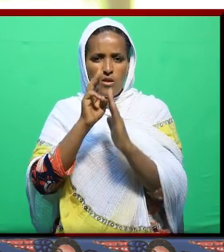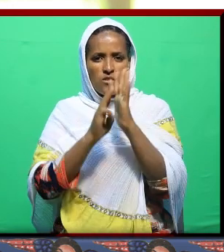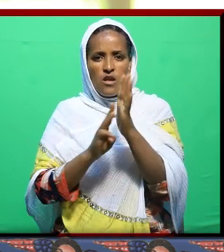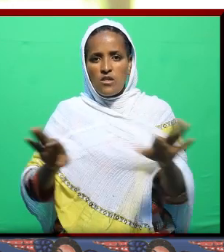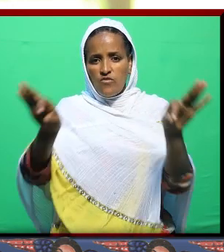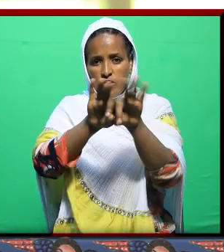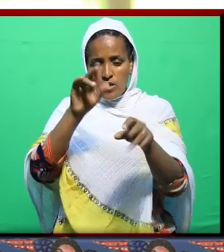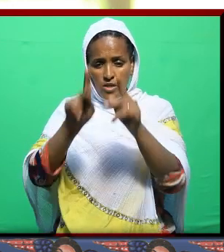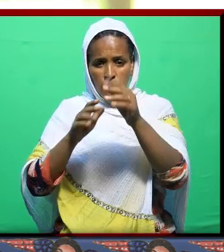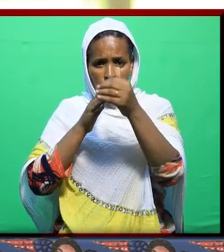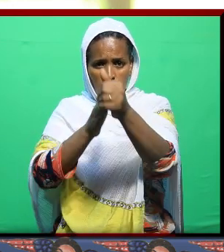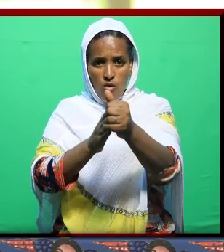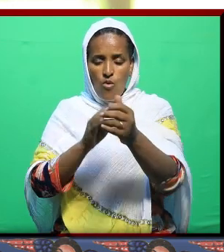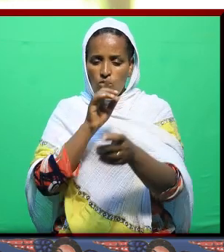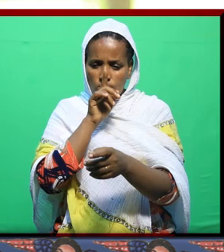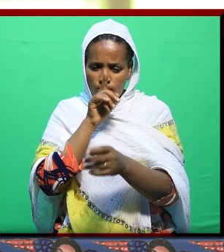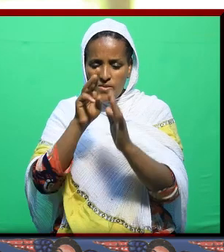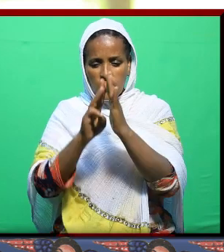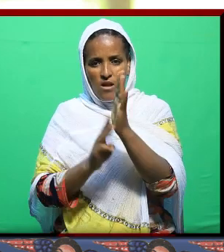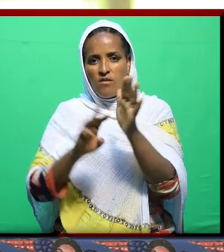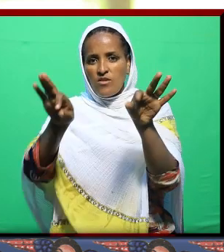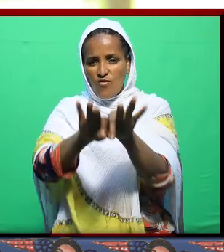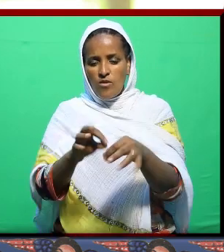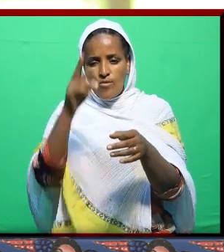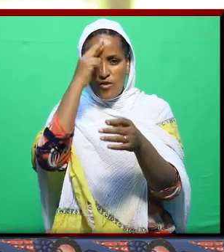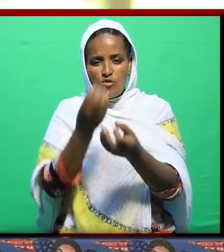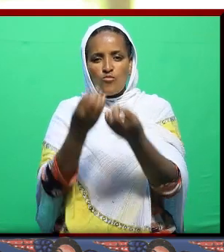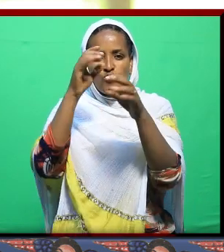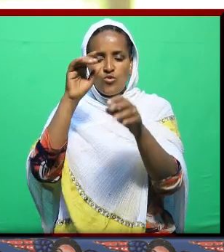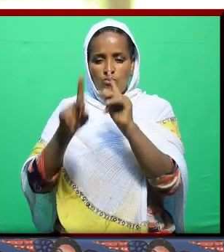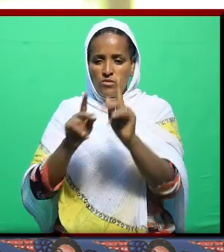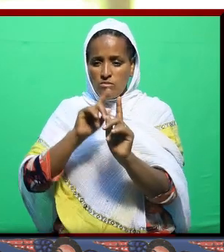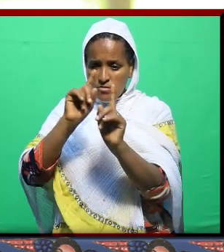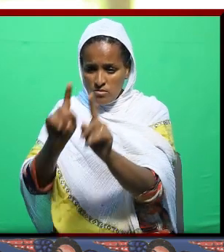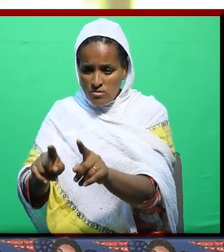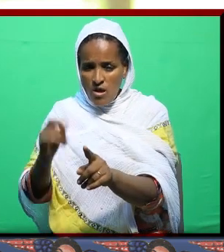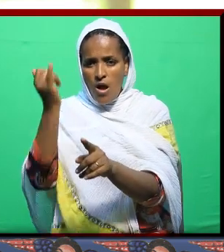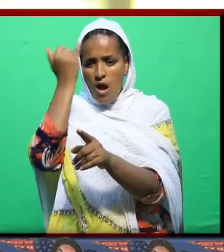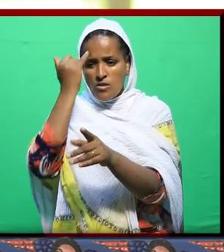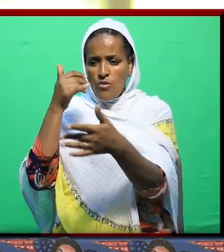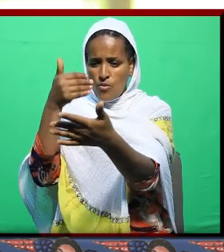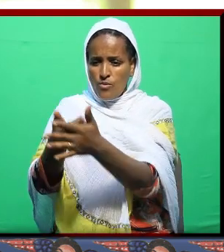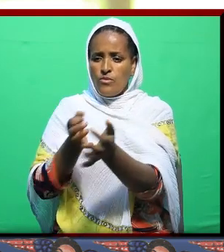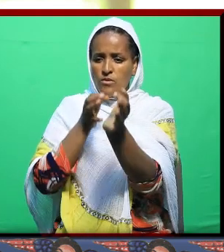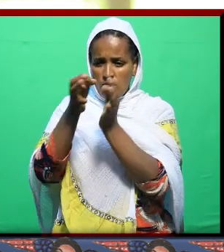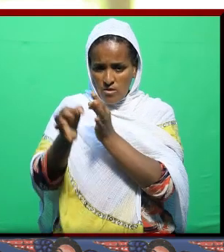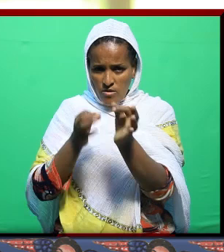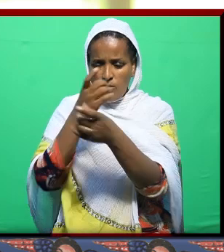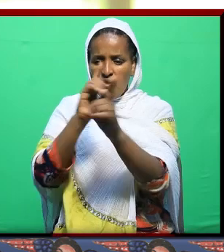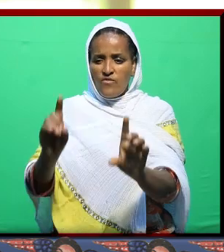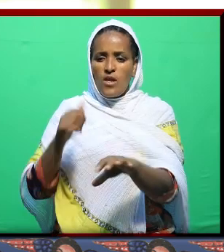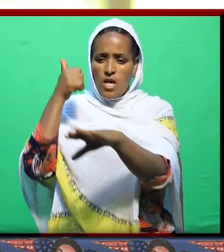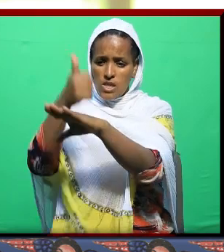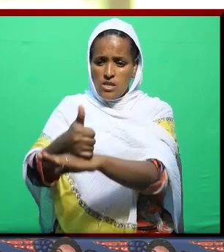ያስፈልጋቸዋል። ህዝብን የሚመራ ሰው ጽሞና ያስፈልገዋል። ምክንያቱም ብዙ ሰው ወደ እርሱ ለሮሮ የሚመጣ ወይንም ለሀሳቡን ሊያቀርብና